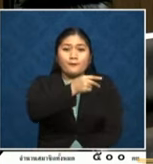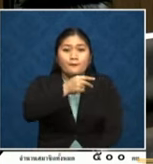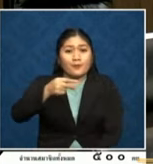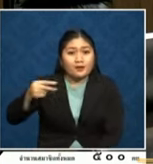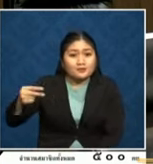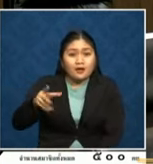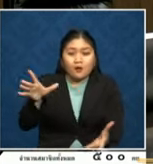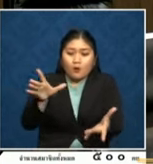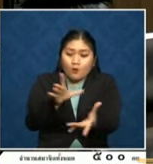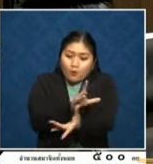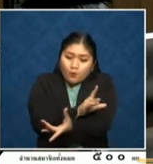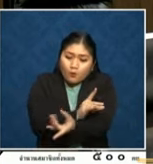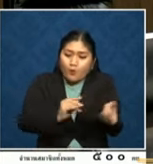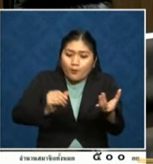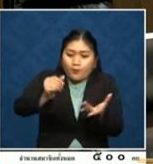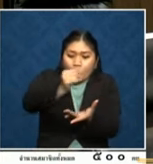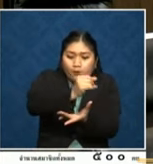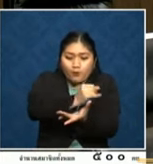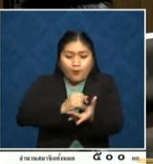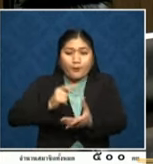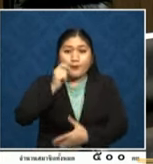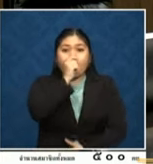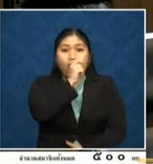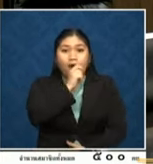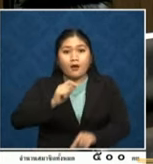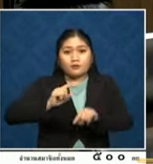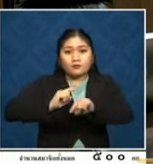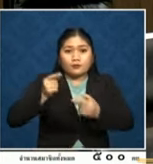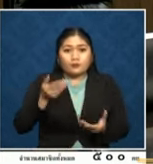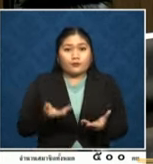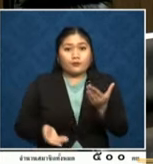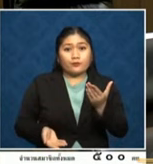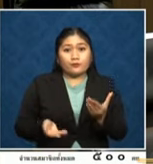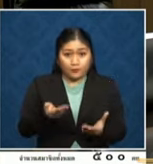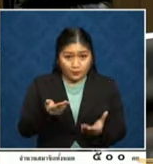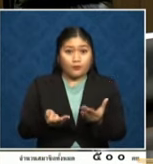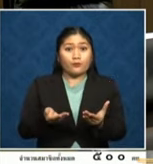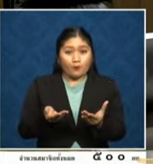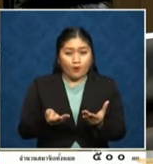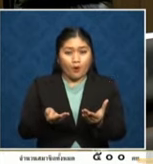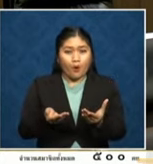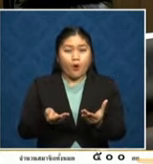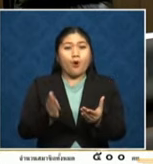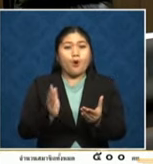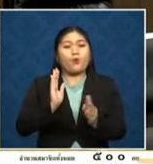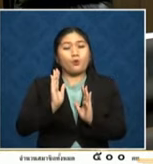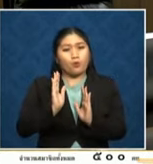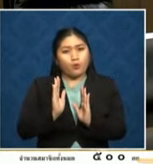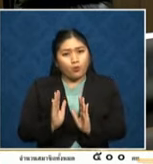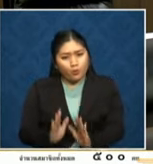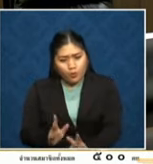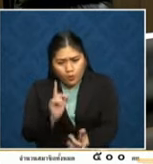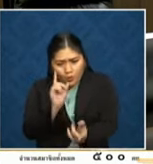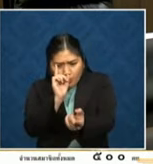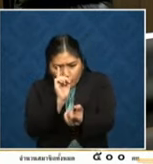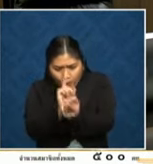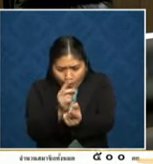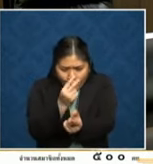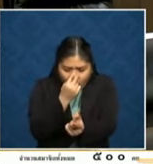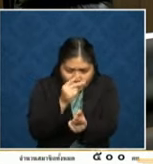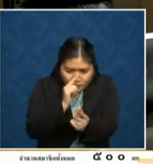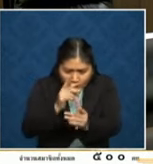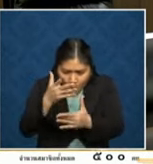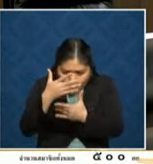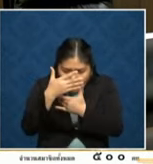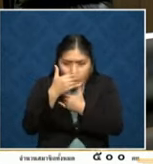ธรรมเนียมประเพณีศิลปะวัฒนธรรมอาหารเป็นที่ประทับใจสำหรับผู้ได้พบเห็นนะครับมีความสวยงามที่แตกต่